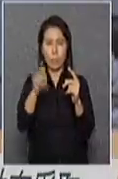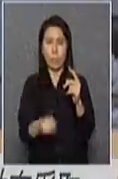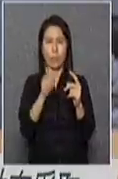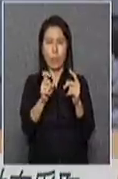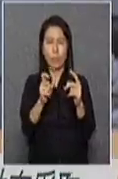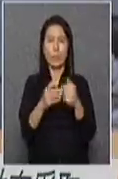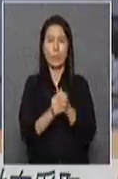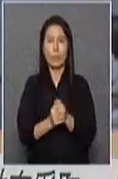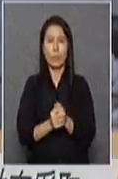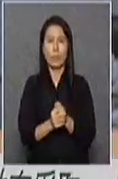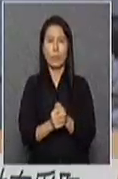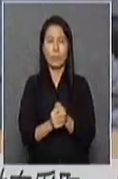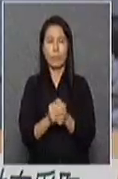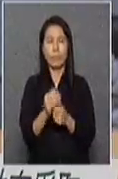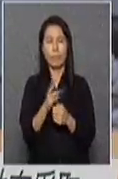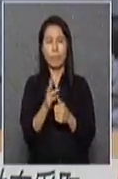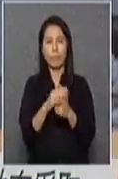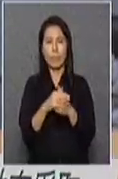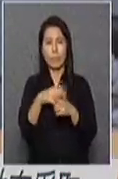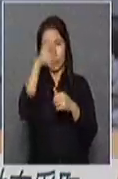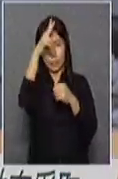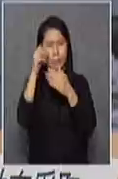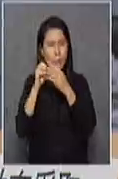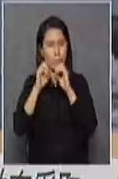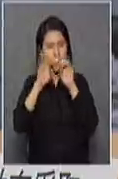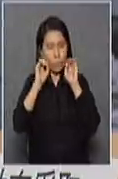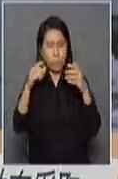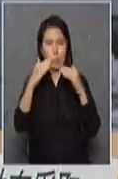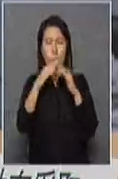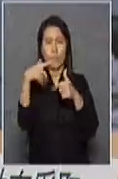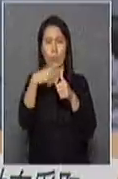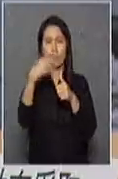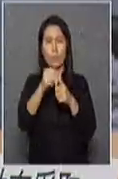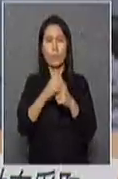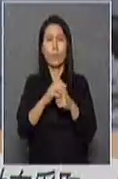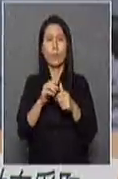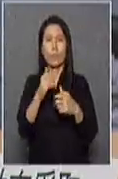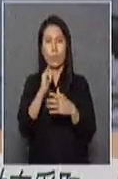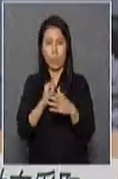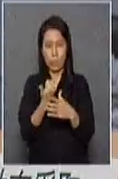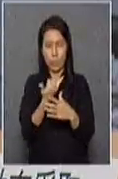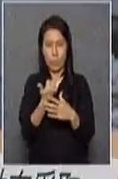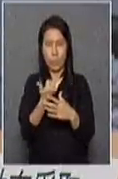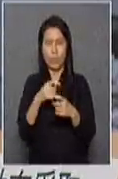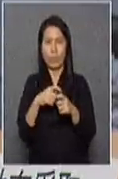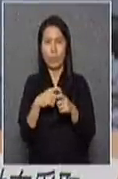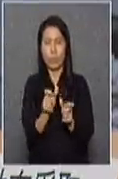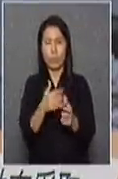119,900元，大約相當於廣播處長薪金起薪點的6個月的預算開